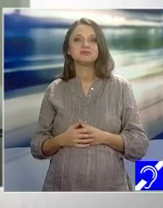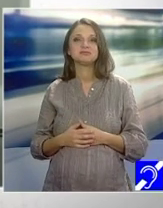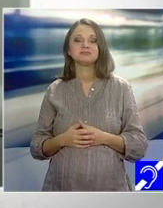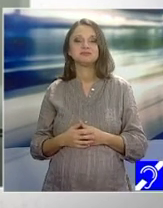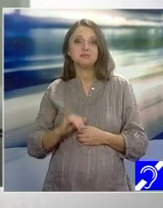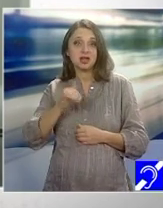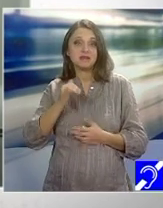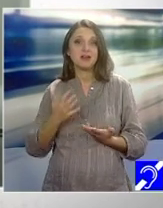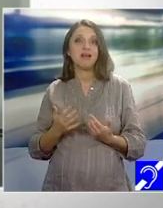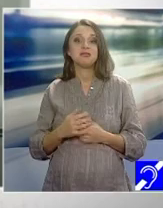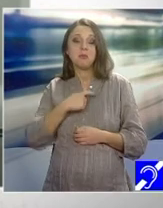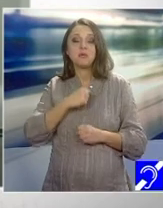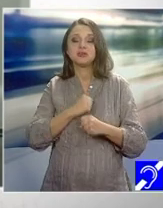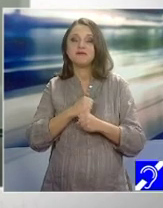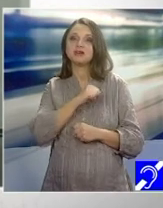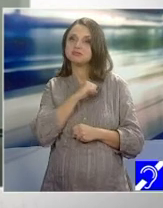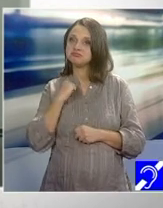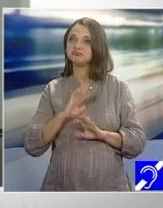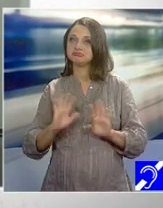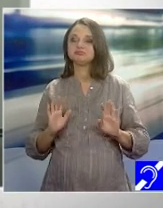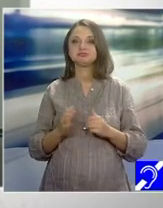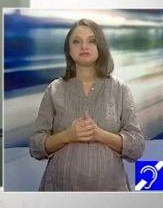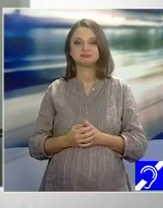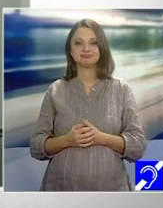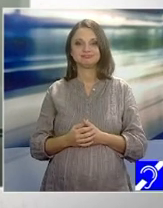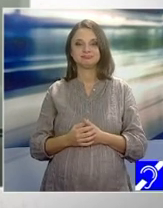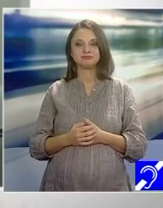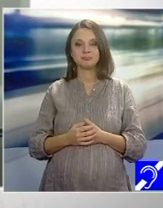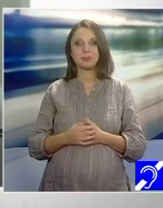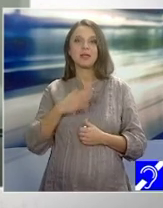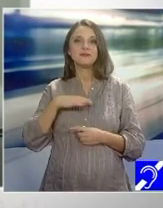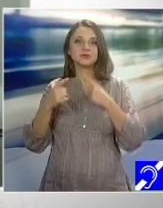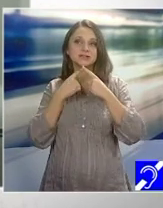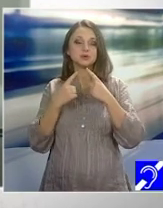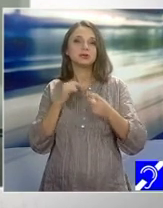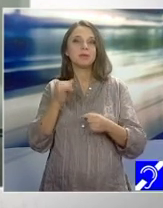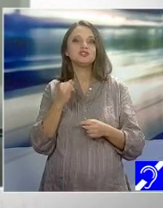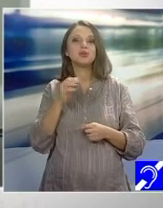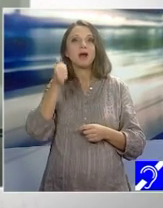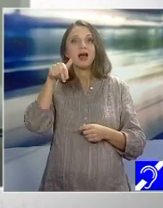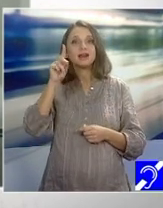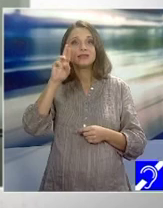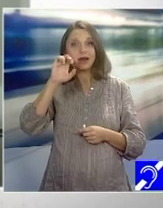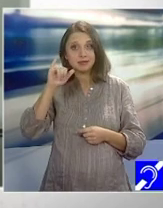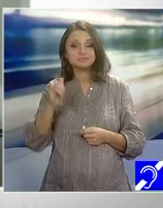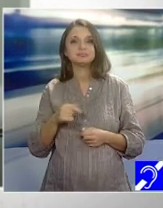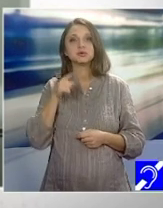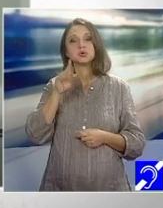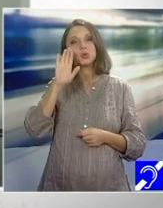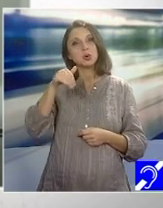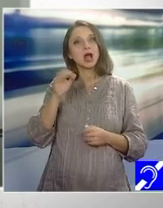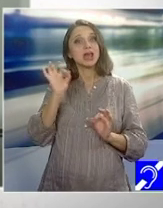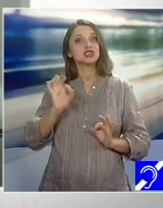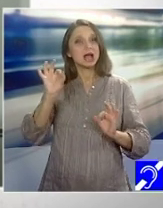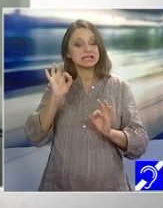cele două țări, exact, care iată se poate desfășura cu ușurință. Vreau să îl introducem în discuția noastră și pe Andrei. Andrei, tu ai șansa